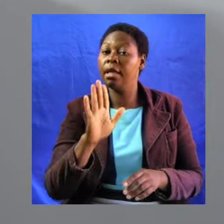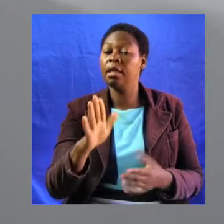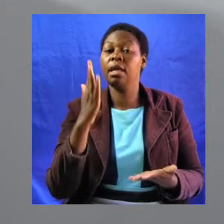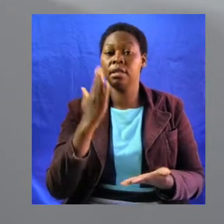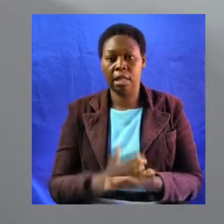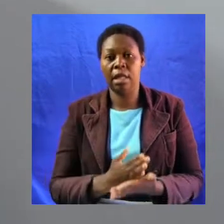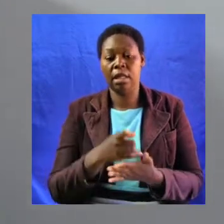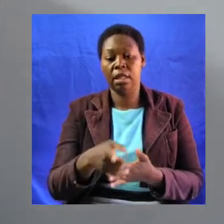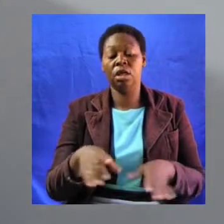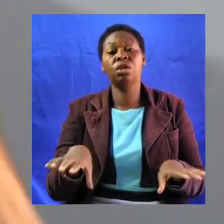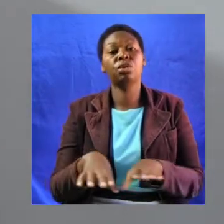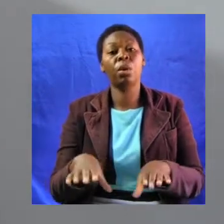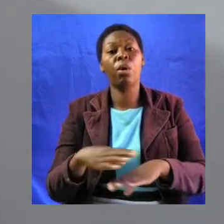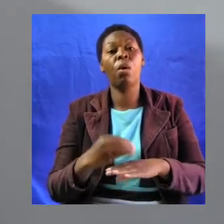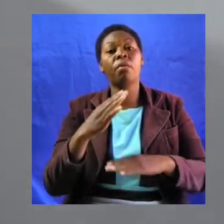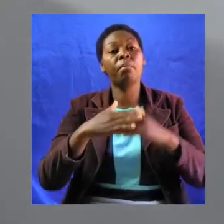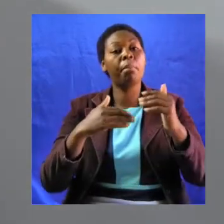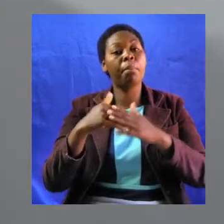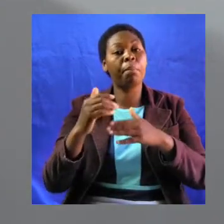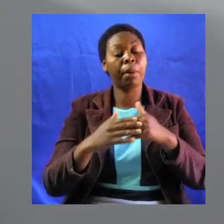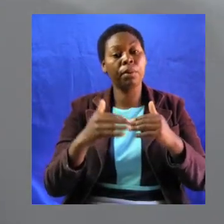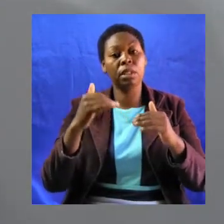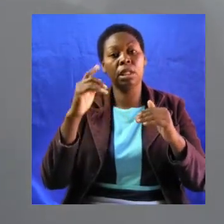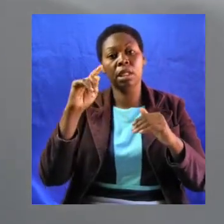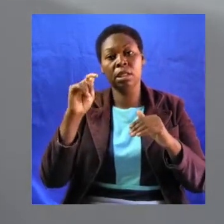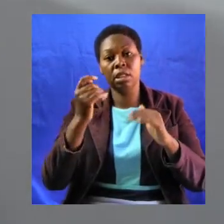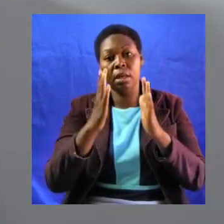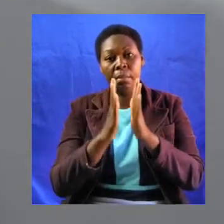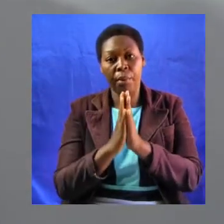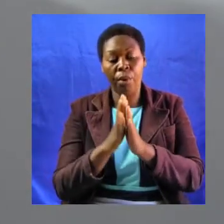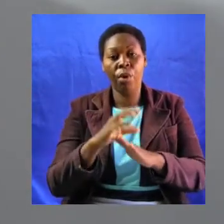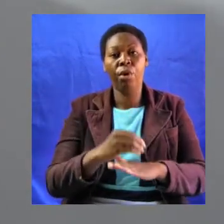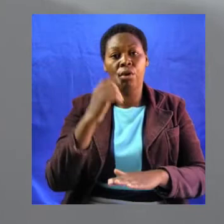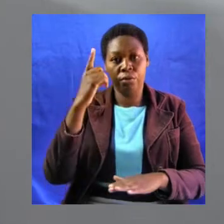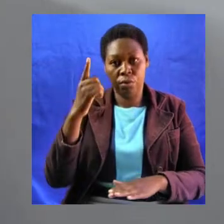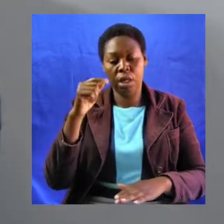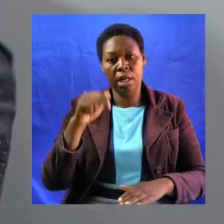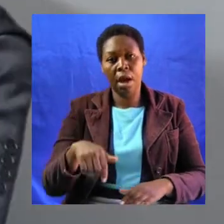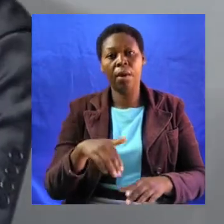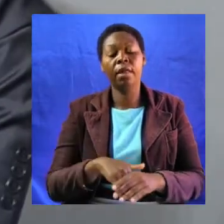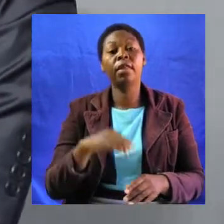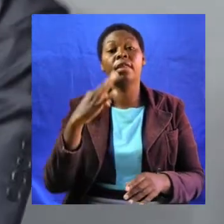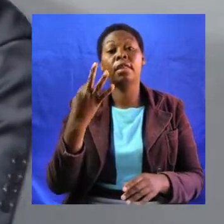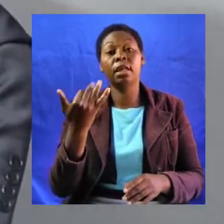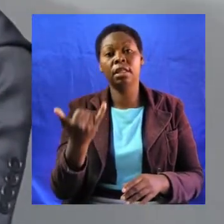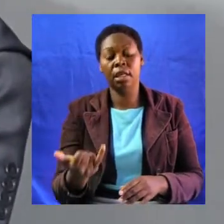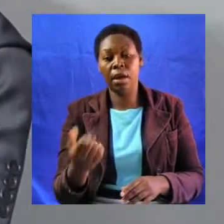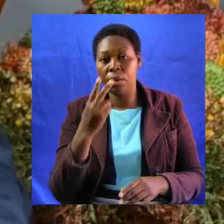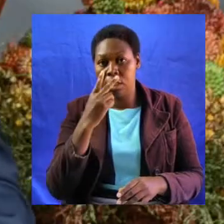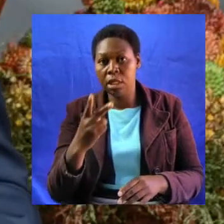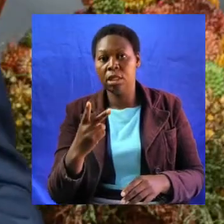ritange. Ngatichendai kugore rechitatu. Tiri kungoona utongi waCyrus. Pana Ezra 4 verse ya